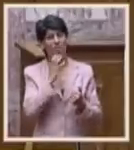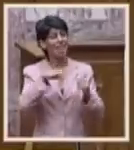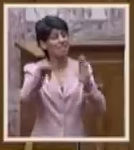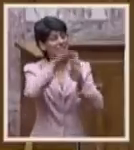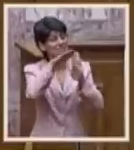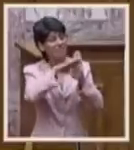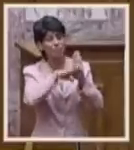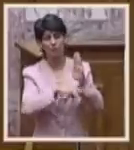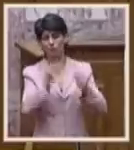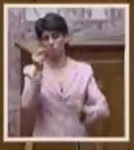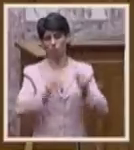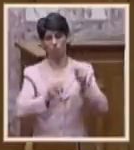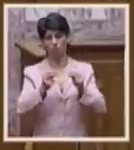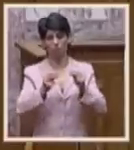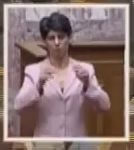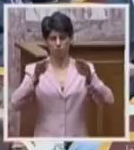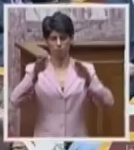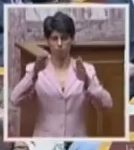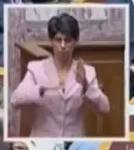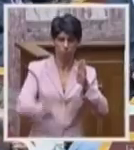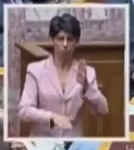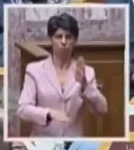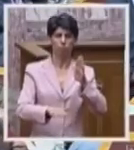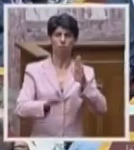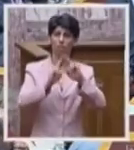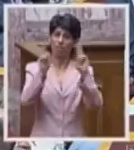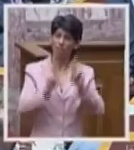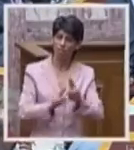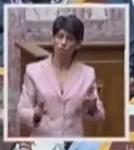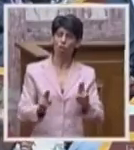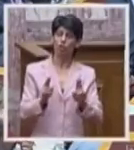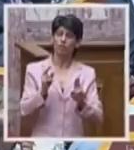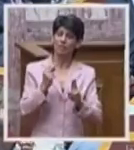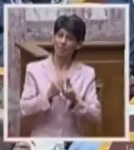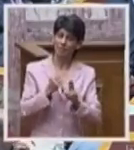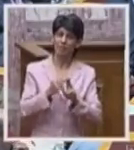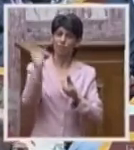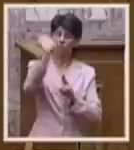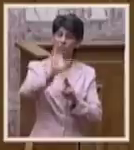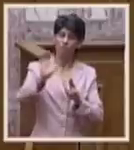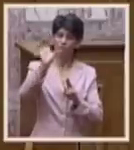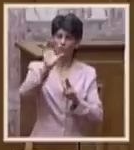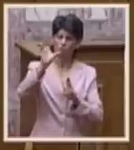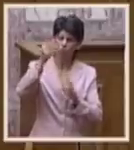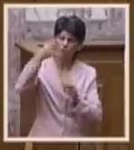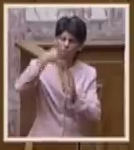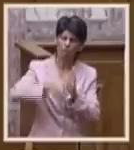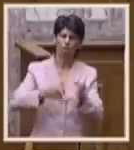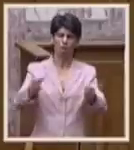προβλήματα. Υποτιμήθηκε διεθνώς και κυρίως στην Ευρώπη το βάθος της κρίσης, το μέγεθος της αστάθειας στο